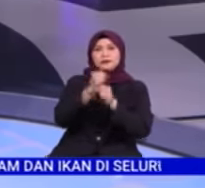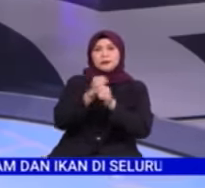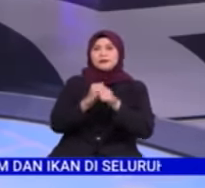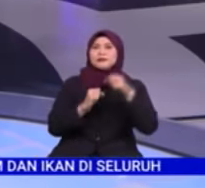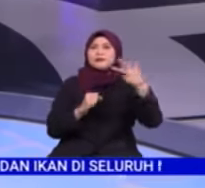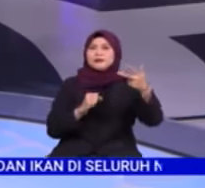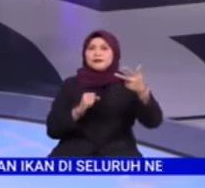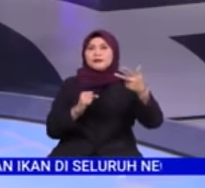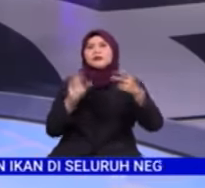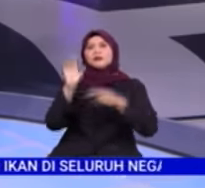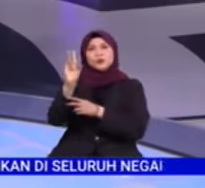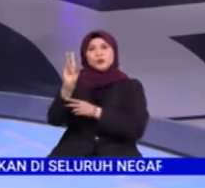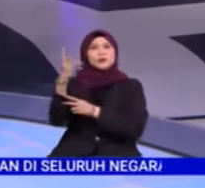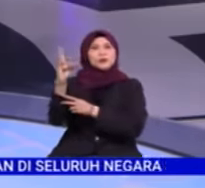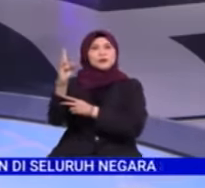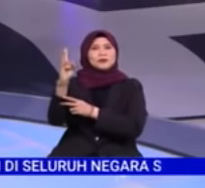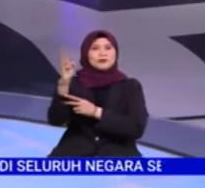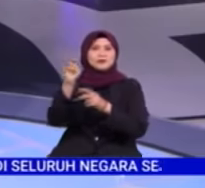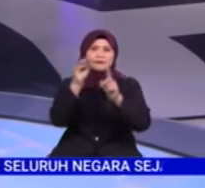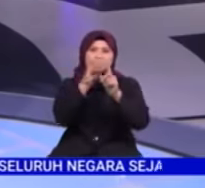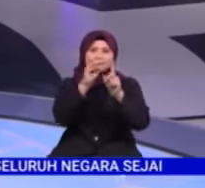tangga ketiga dengan 17